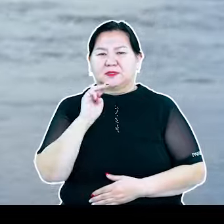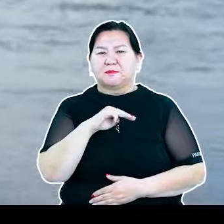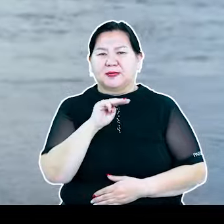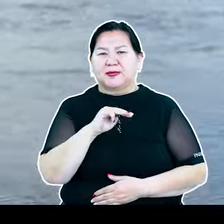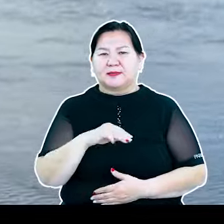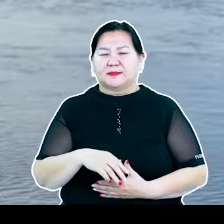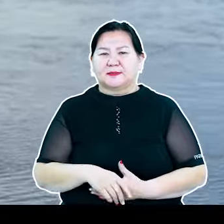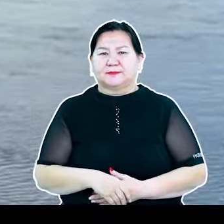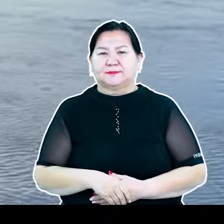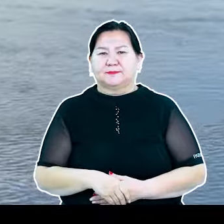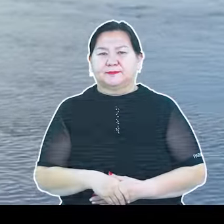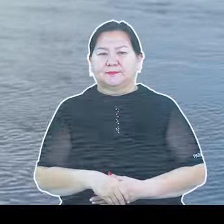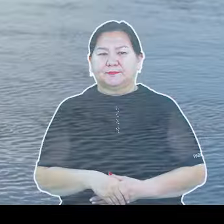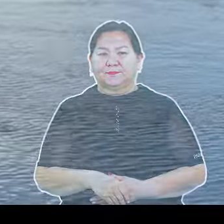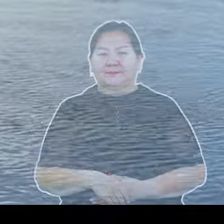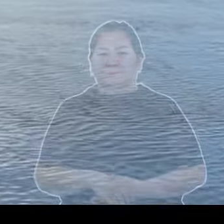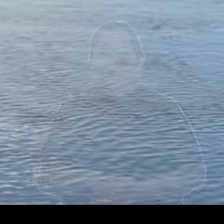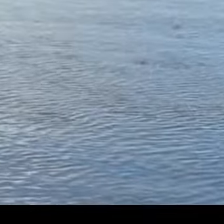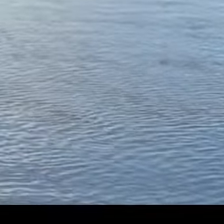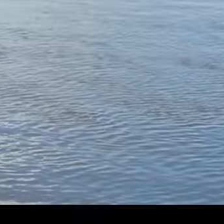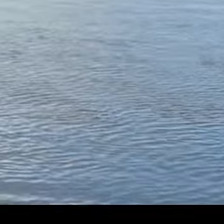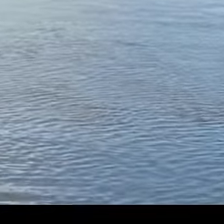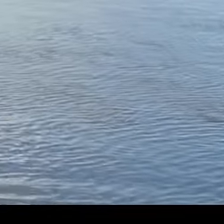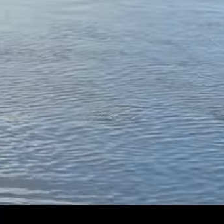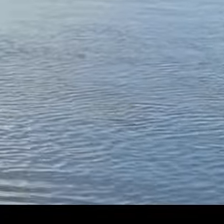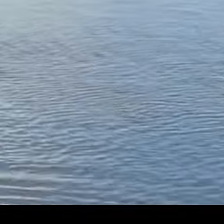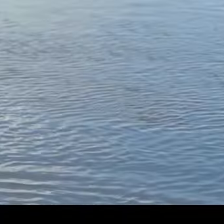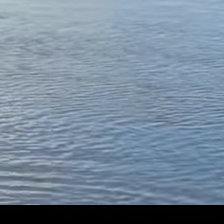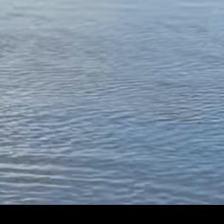аа. Харин тийм ээ.